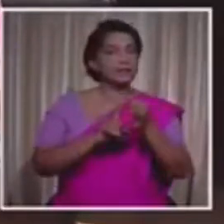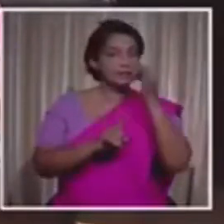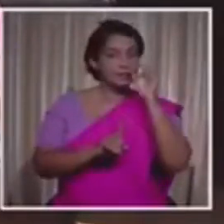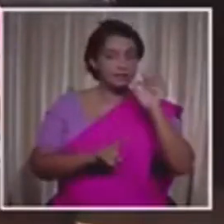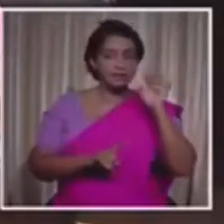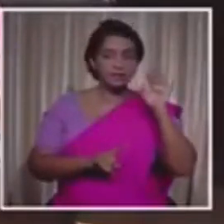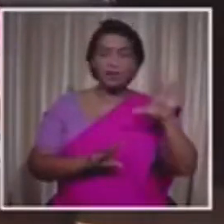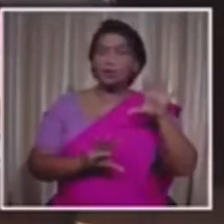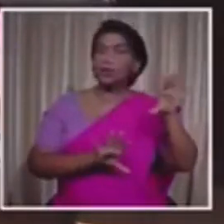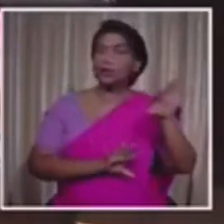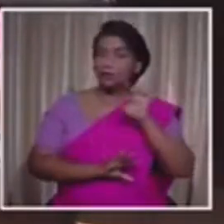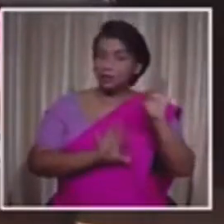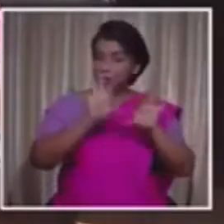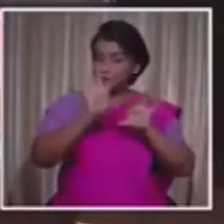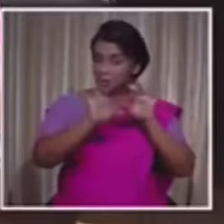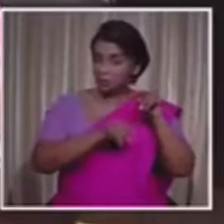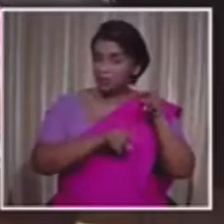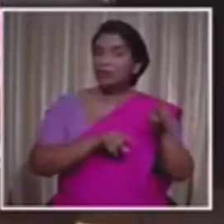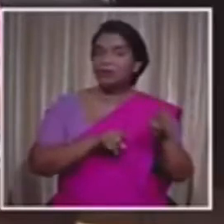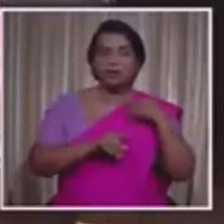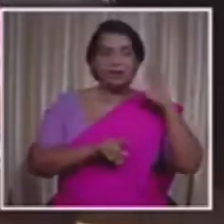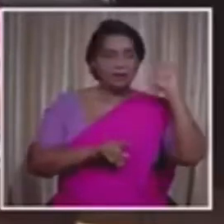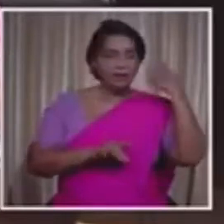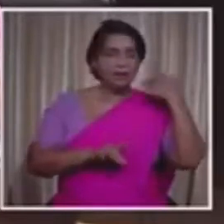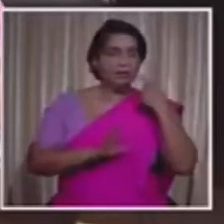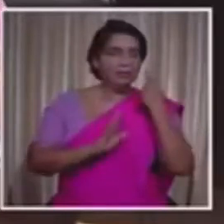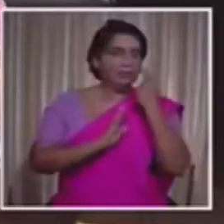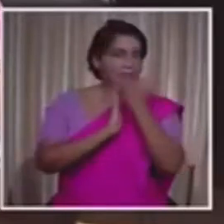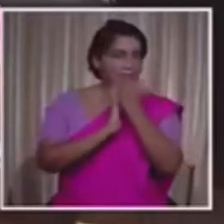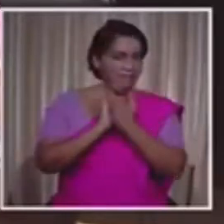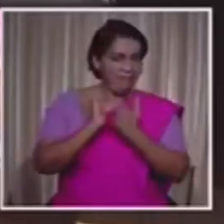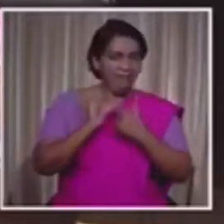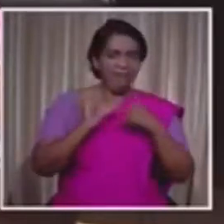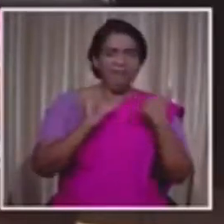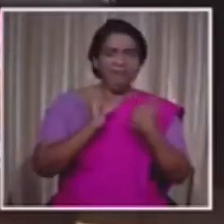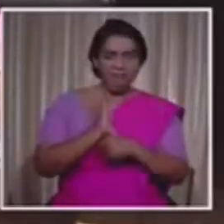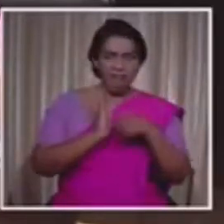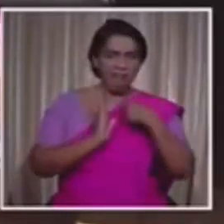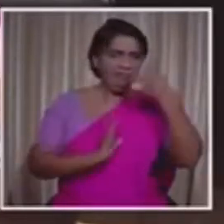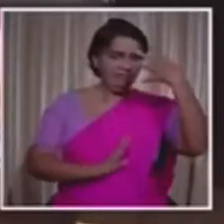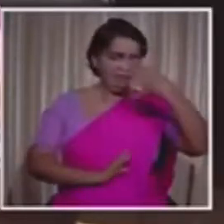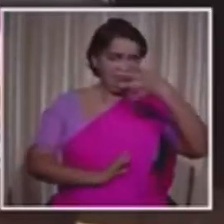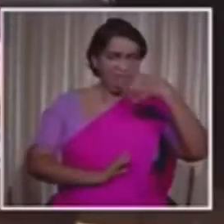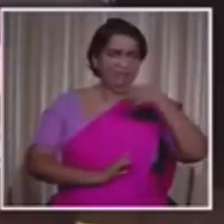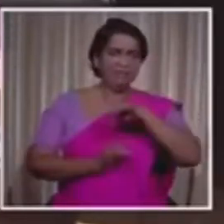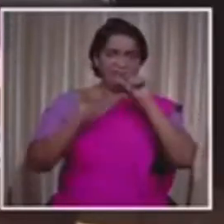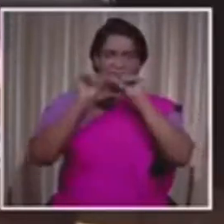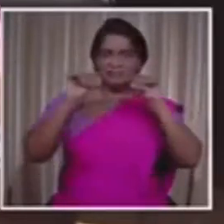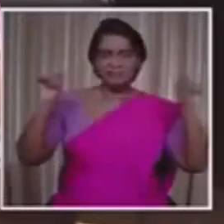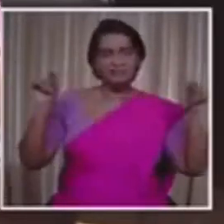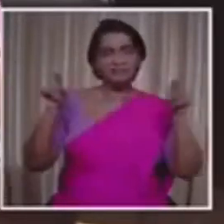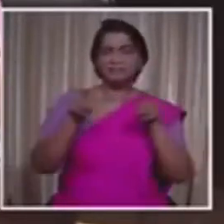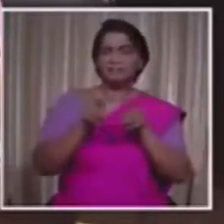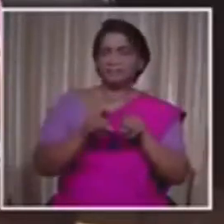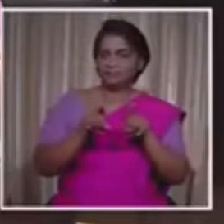वरया तोरा पत्कर गेनी में विशेष विधिविधान पनते हतरवेनी वगंतिय